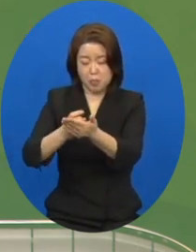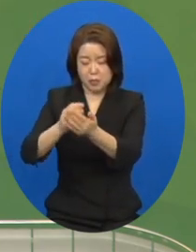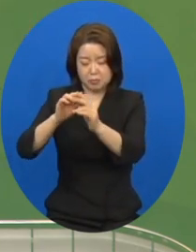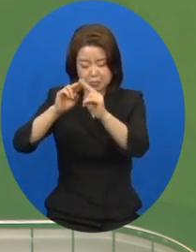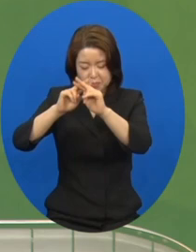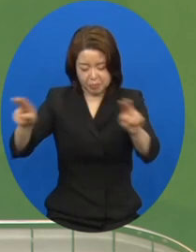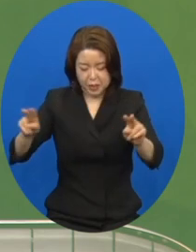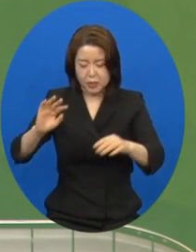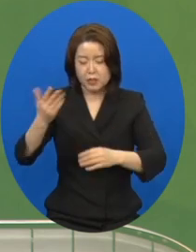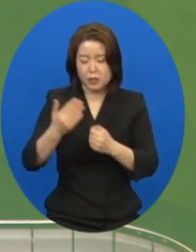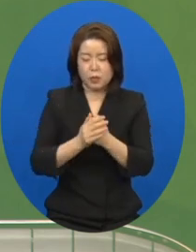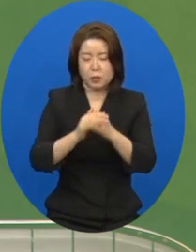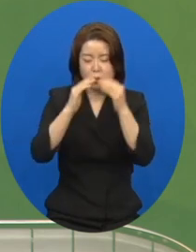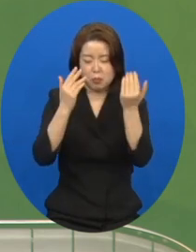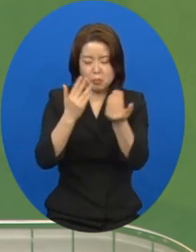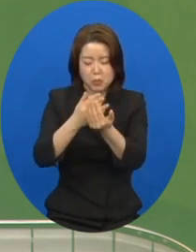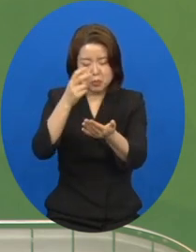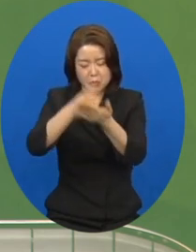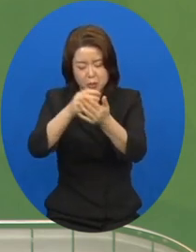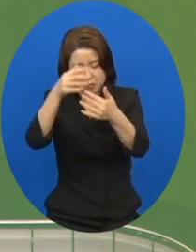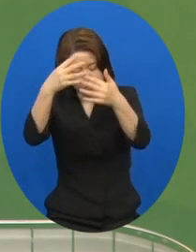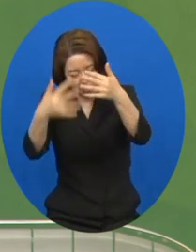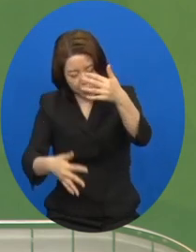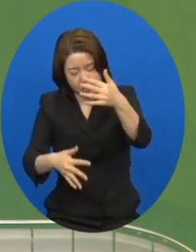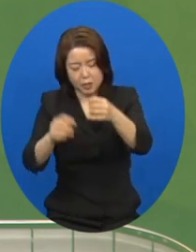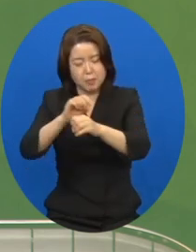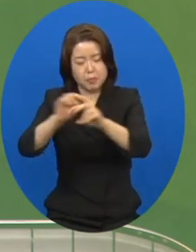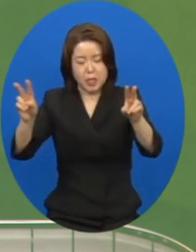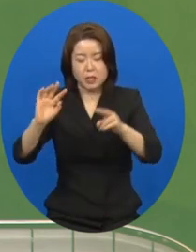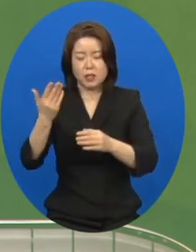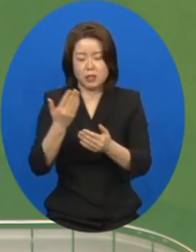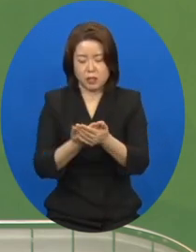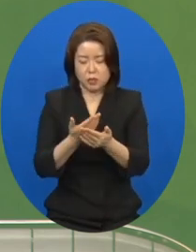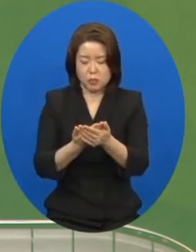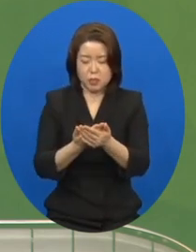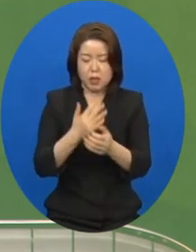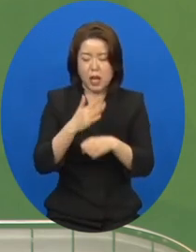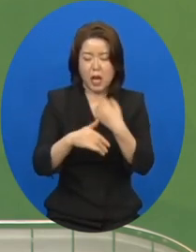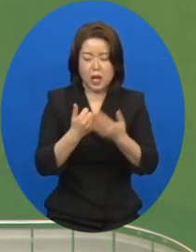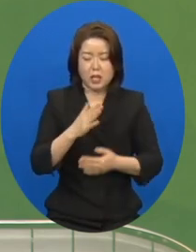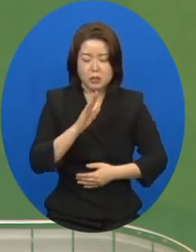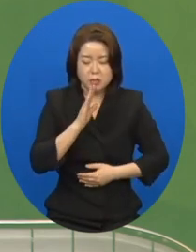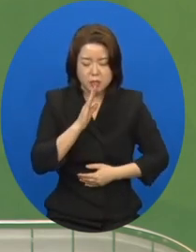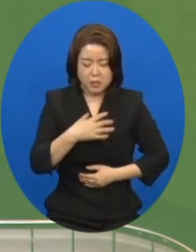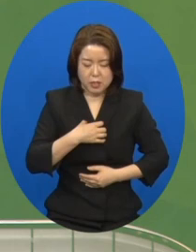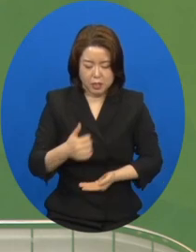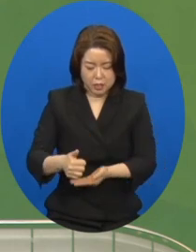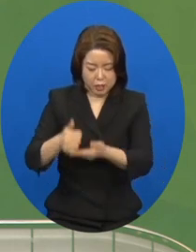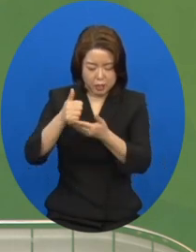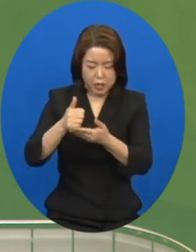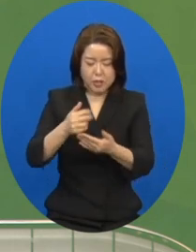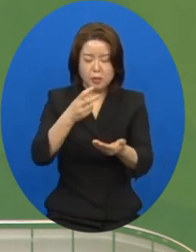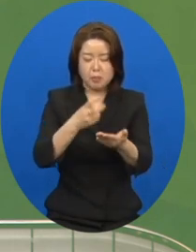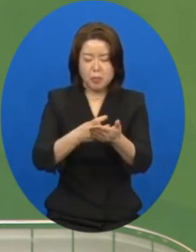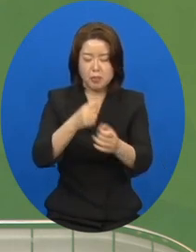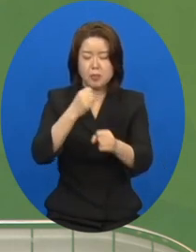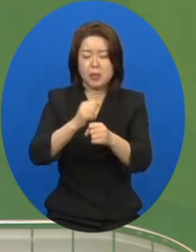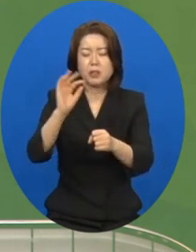폐기되고 모든 조례가 다 폐기되고 하나님을 진정으로 경외하는 그런 법이